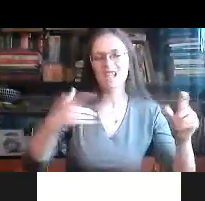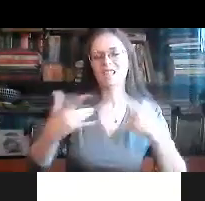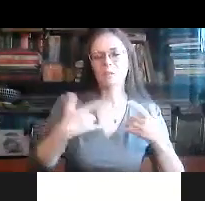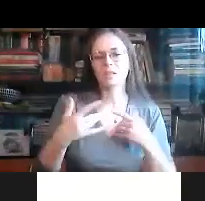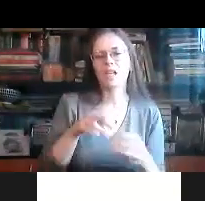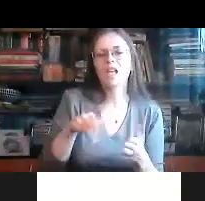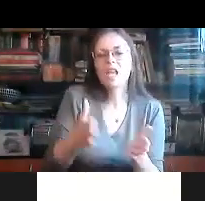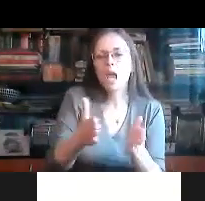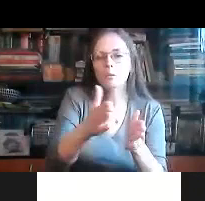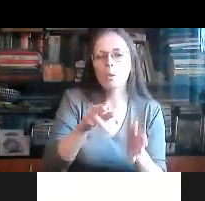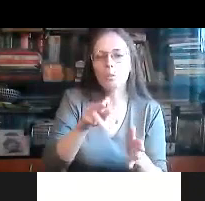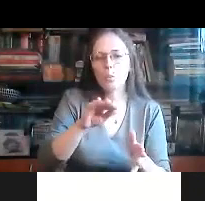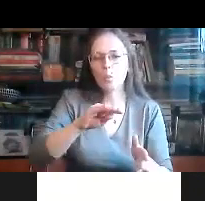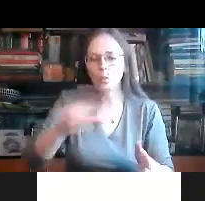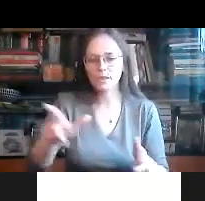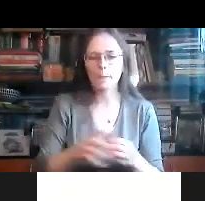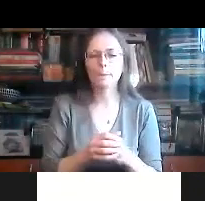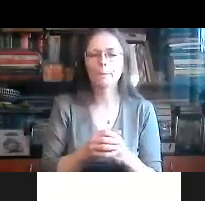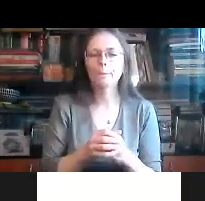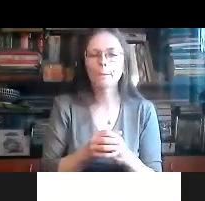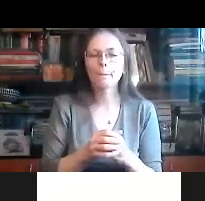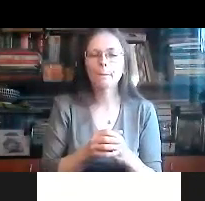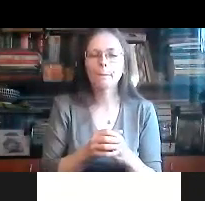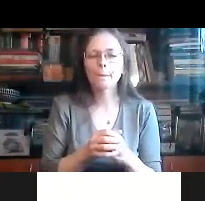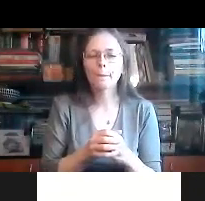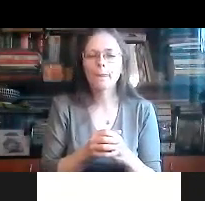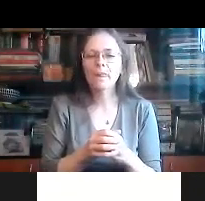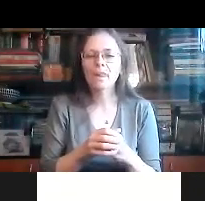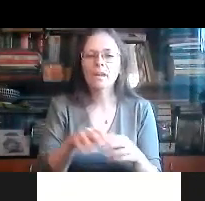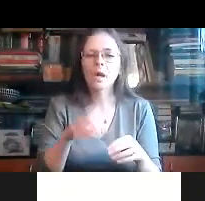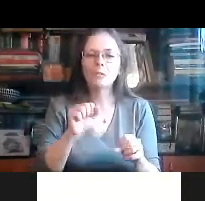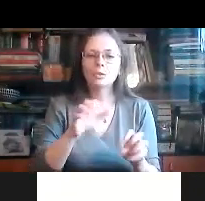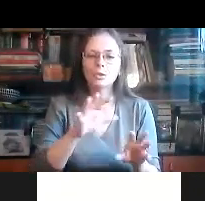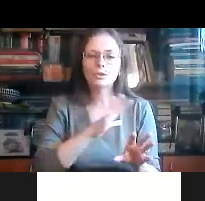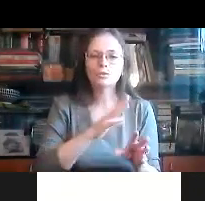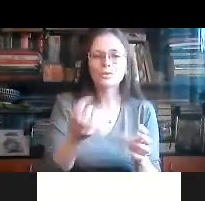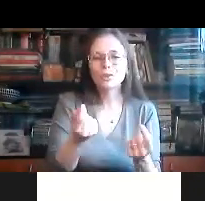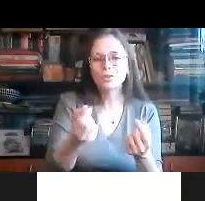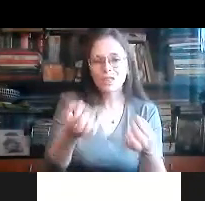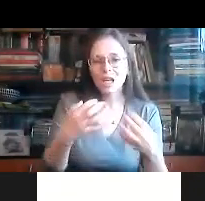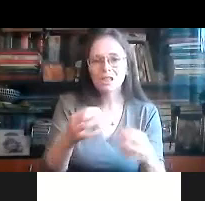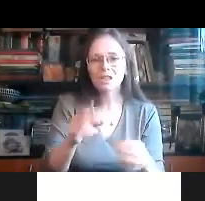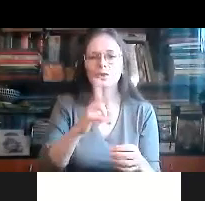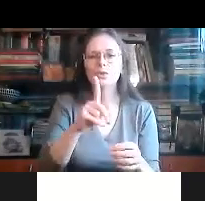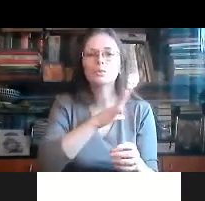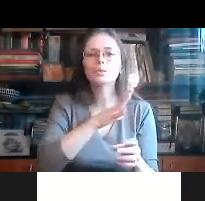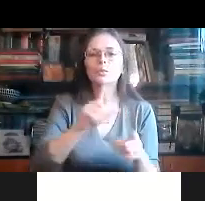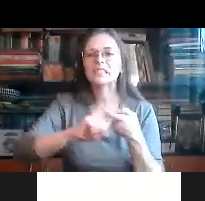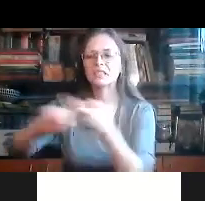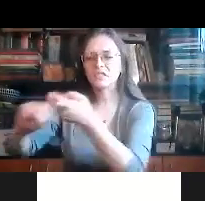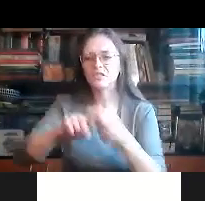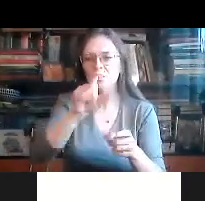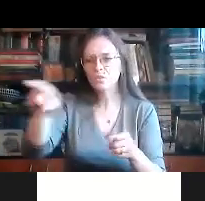Вот. И просто, да, может быть, Настя что-то скажет, потому что для этих людей там и вовсе как-то